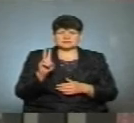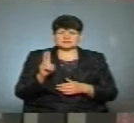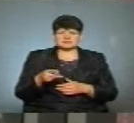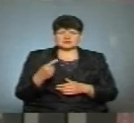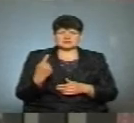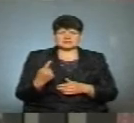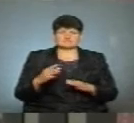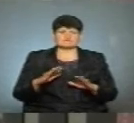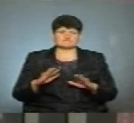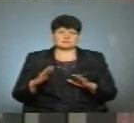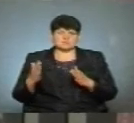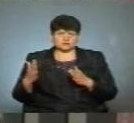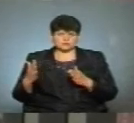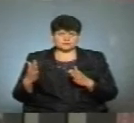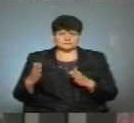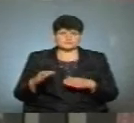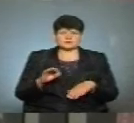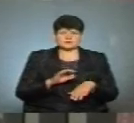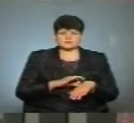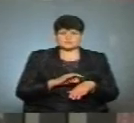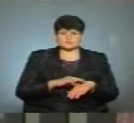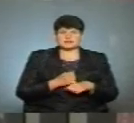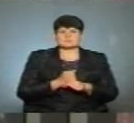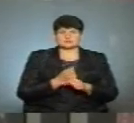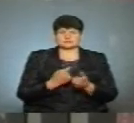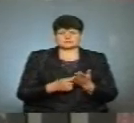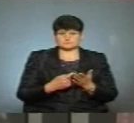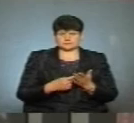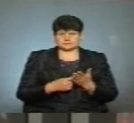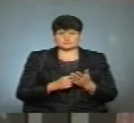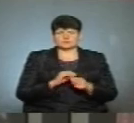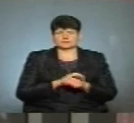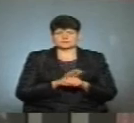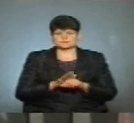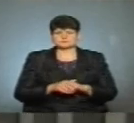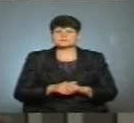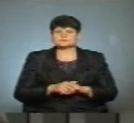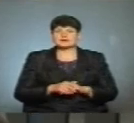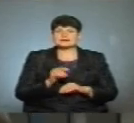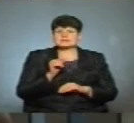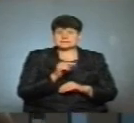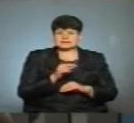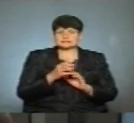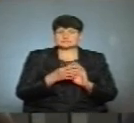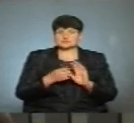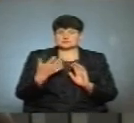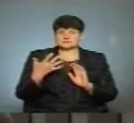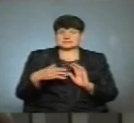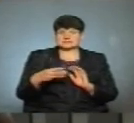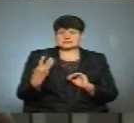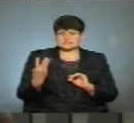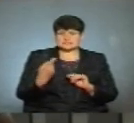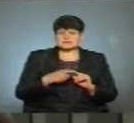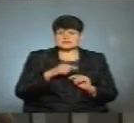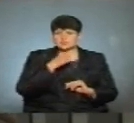1021 випадок діагнозу лабораторно підтвердженого ковіду. Із них 953 –